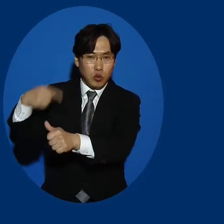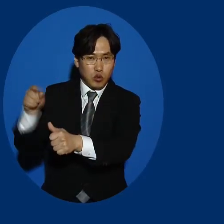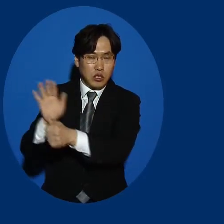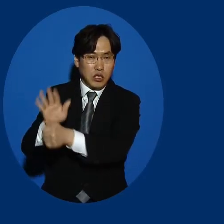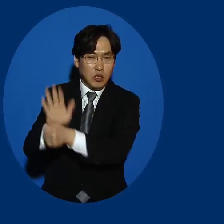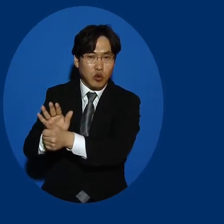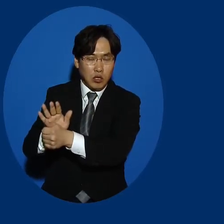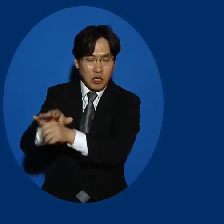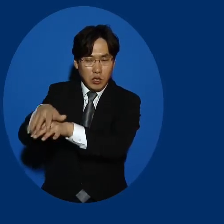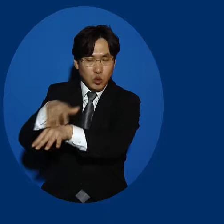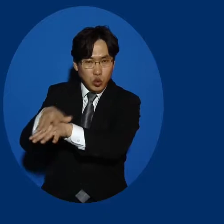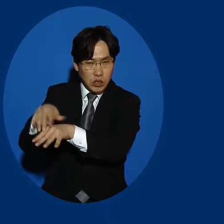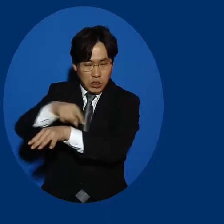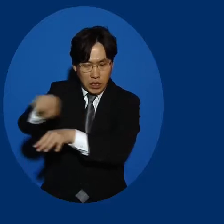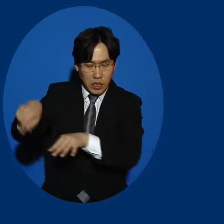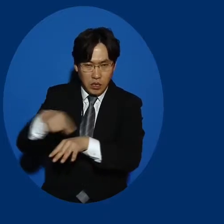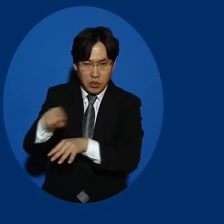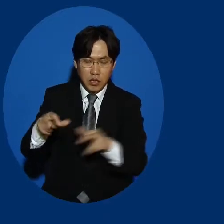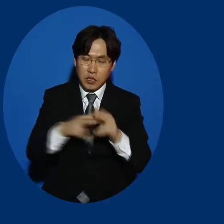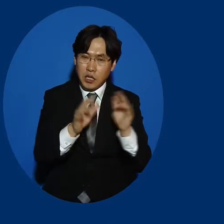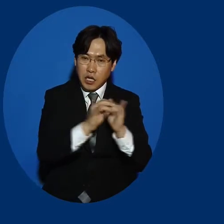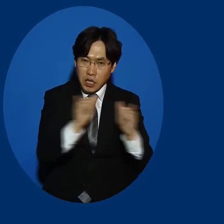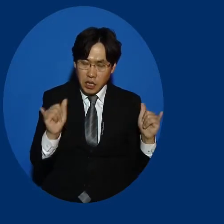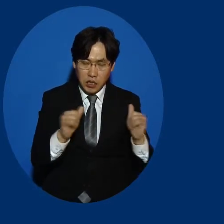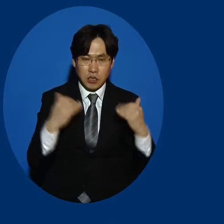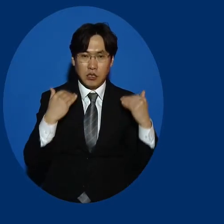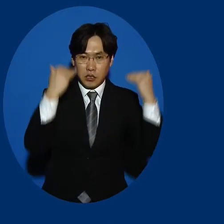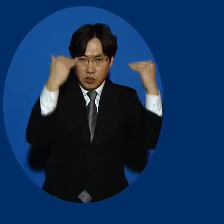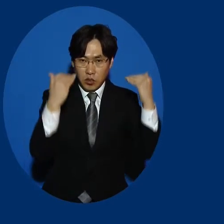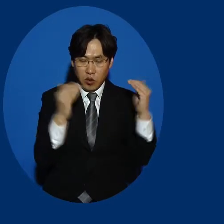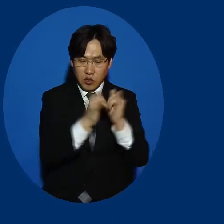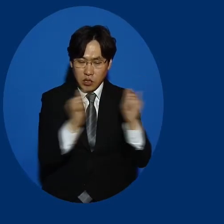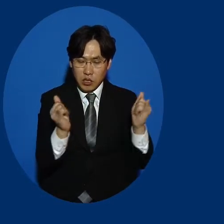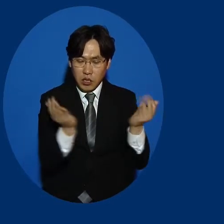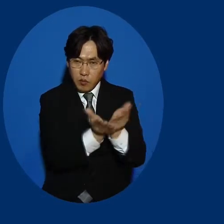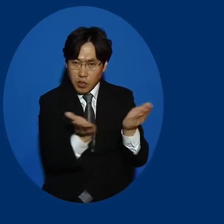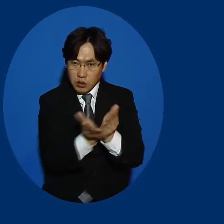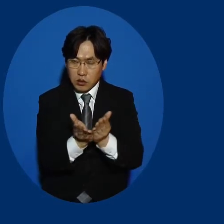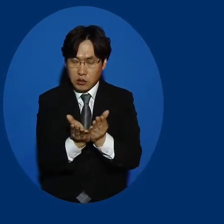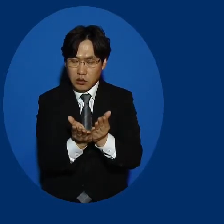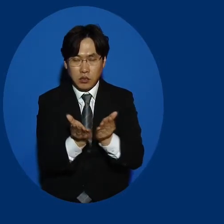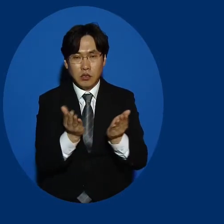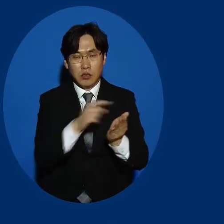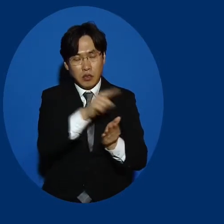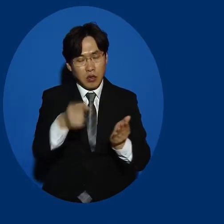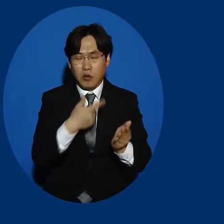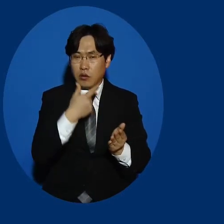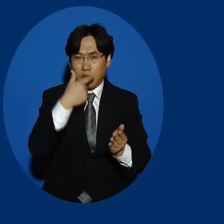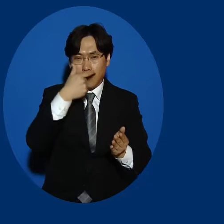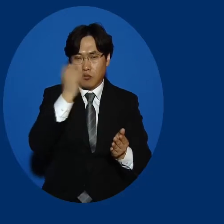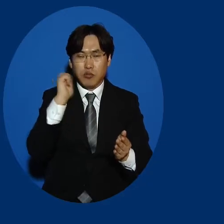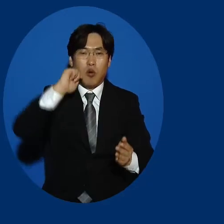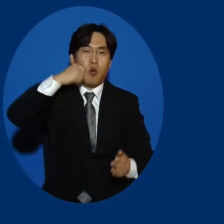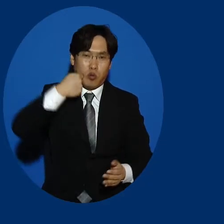지원 체계에서는 장애 성인에게 적절한 교육 서비스를 제공하는 것이 불가능합니다.